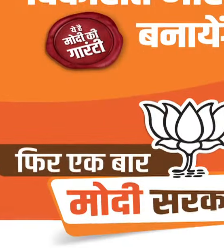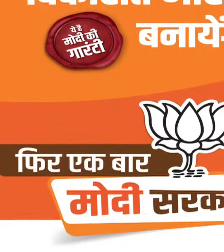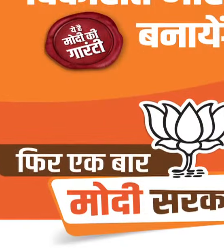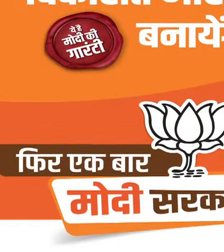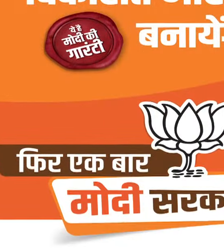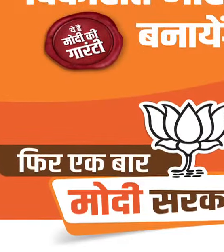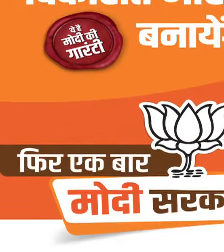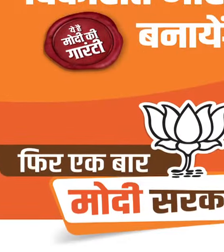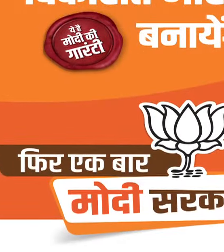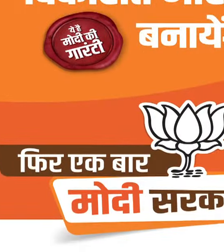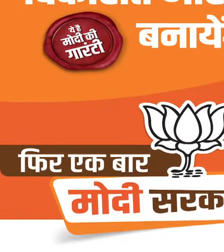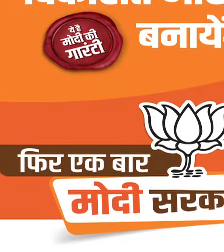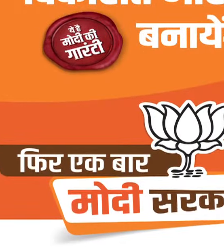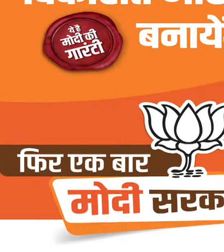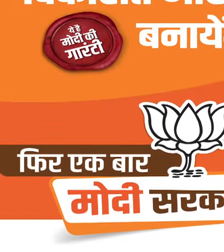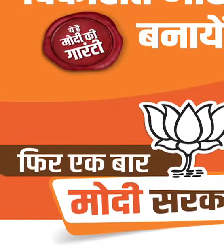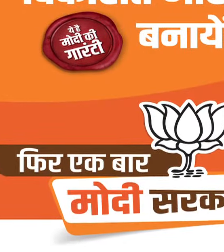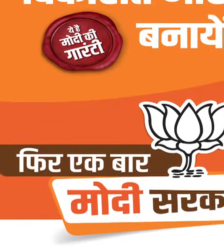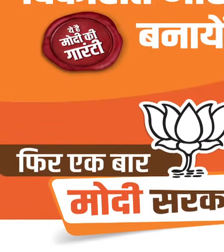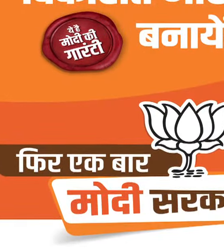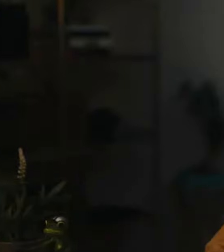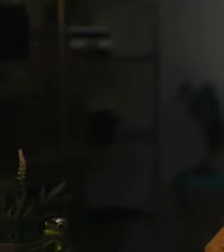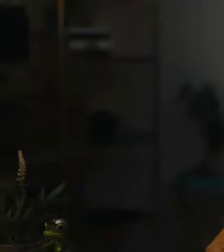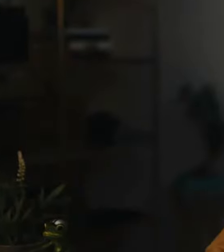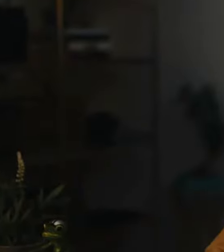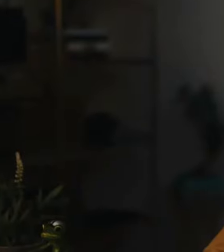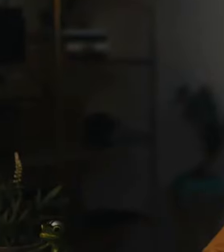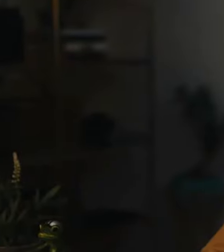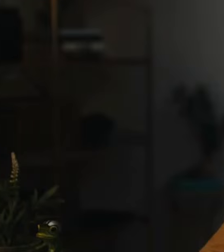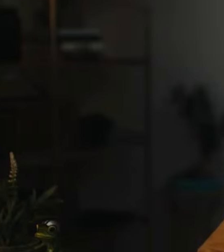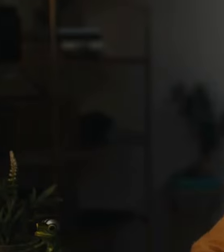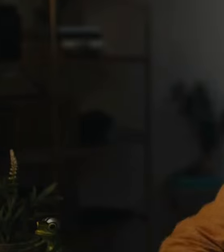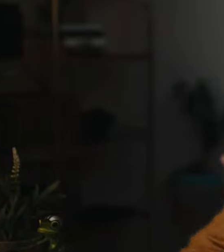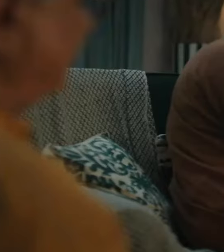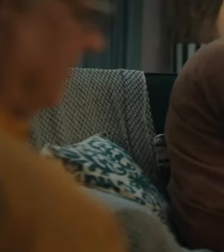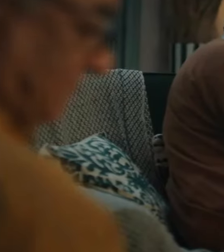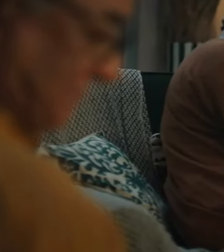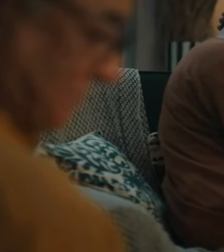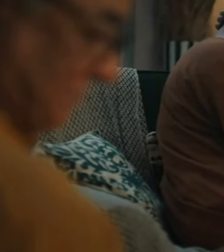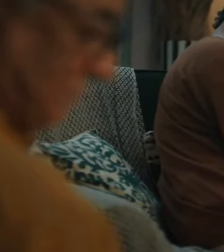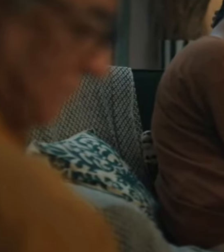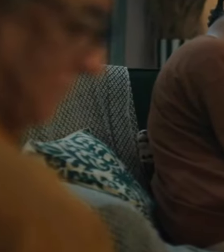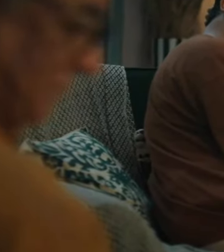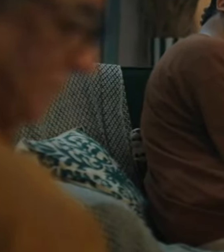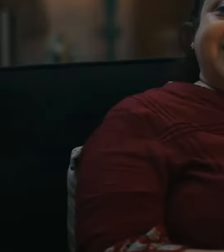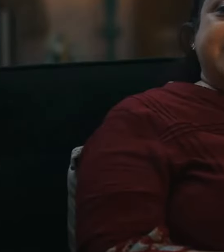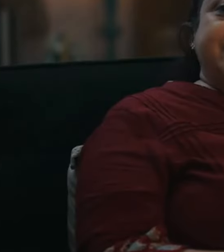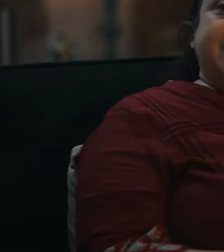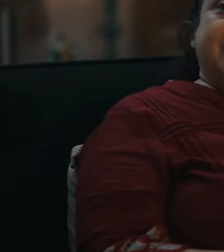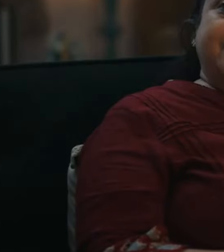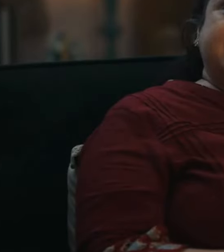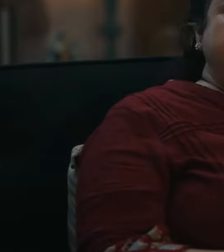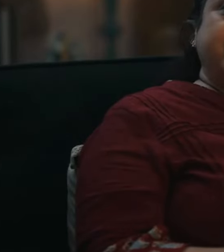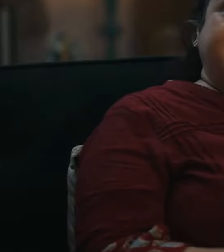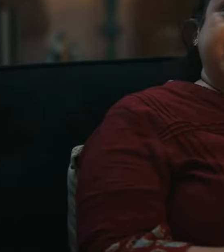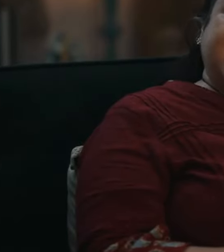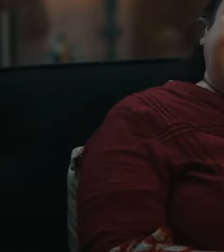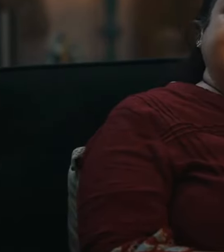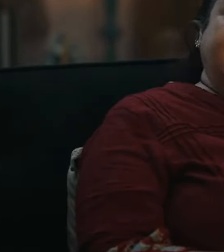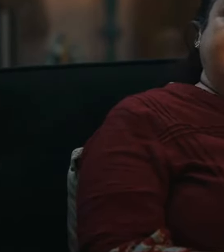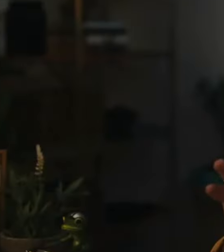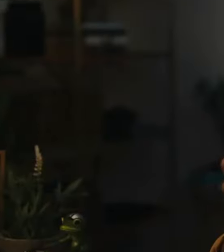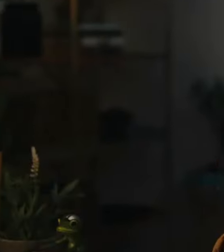कमल का बटन दबाएं, भाजपा को जिताएं। डिलीवरी बॉय हैज पिक्ड योर ऑर्डर। अरे भाई पता है भूख लगी है, 30 मिनट का मैसेज